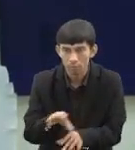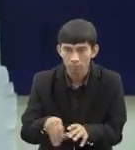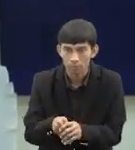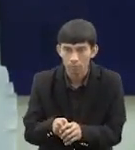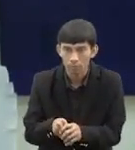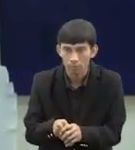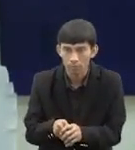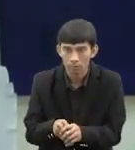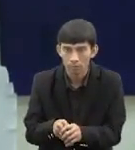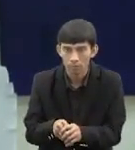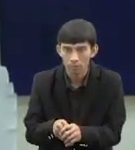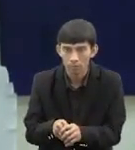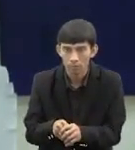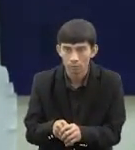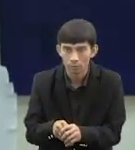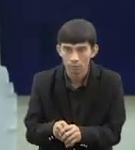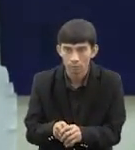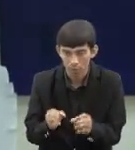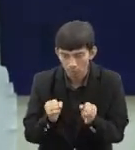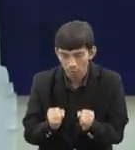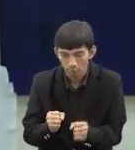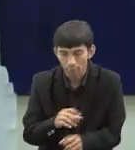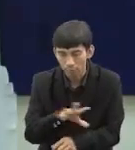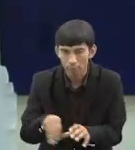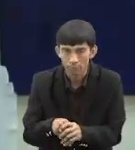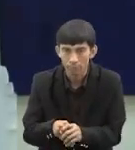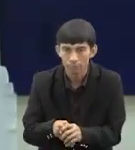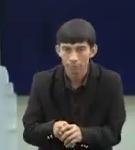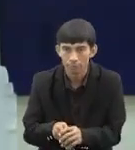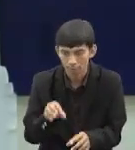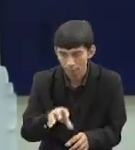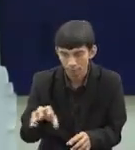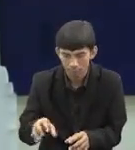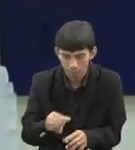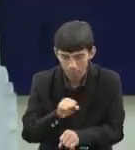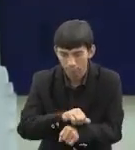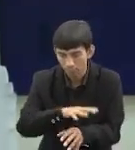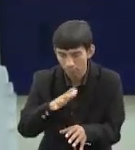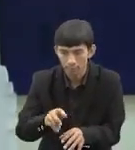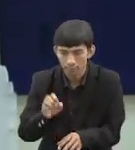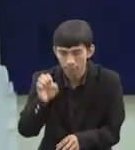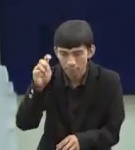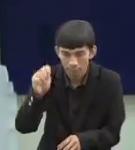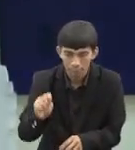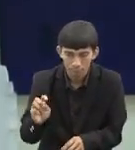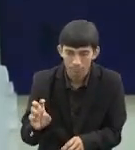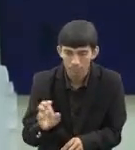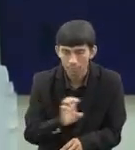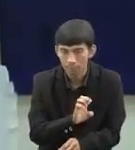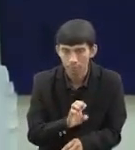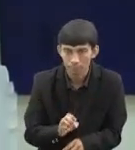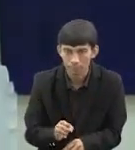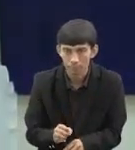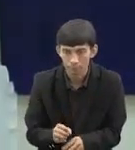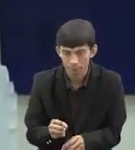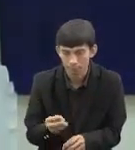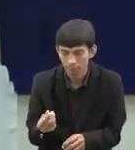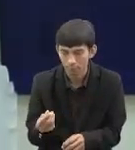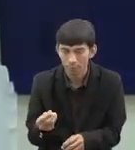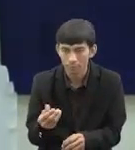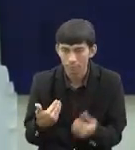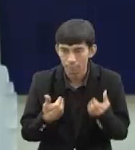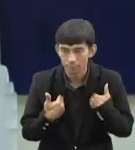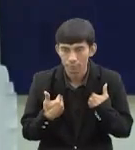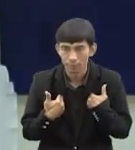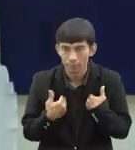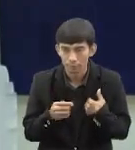nung cực khía prăng tên ân nữ đâm bọn phân nông phiên ấy sáng